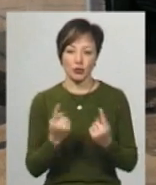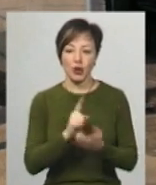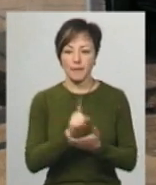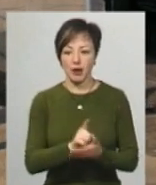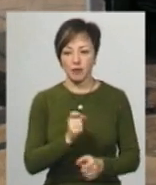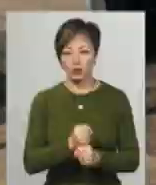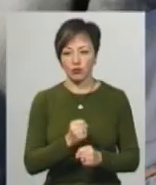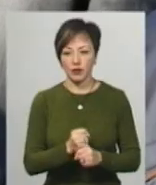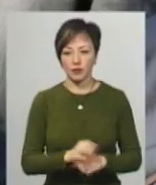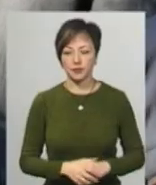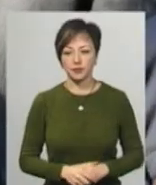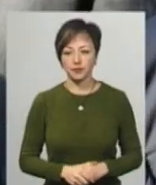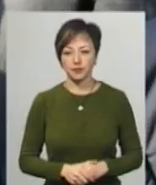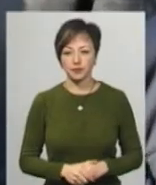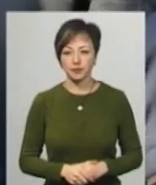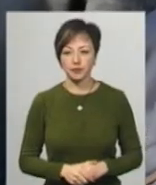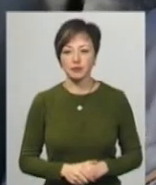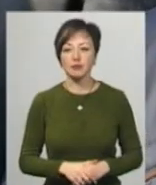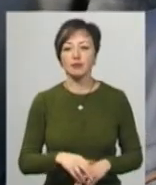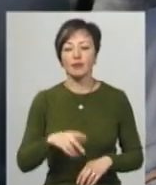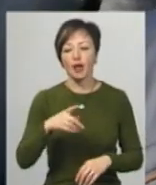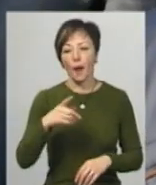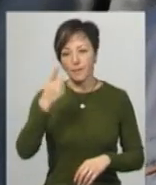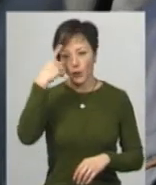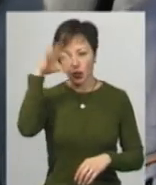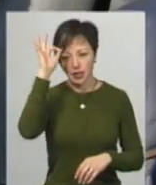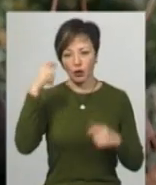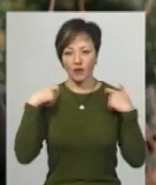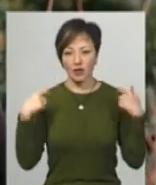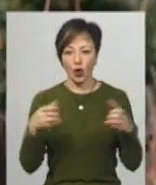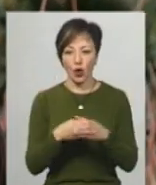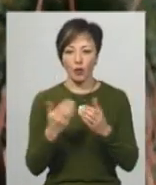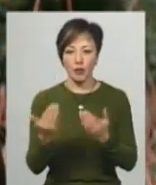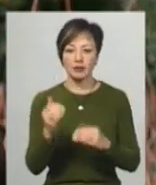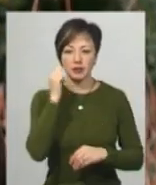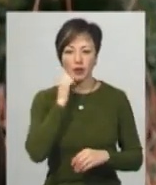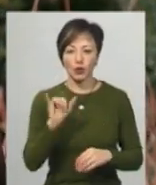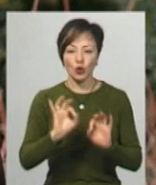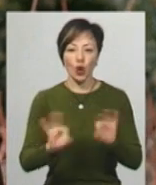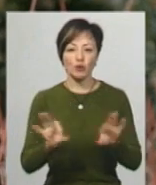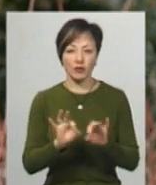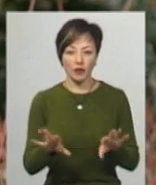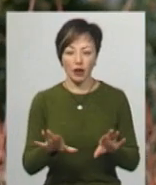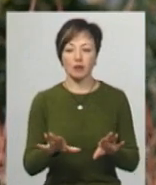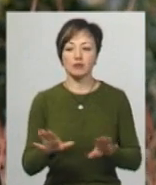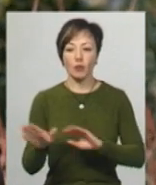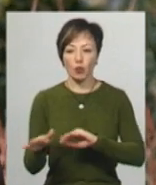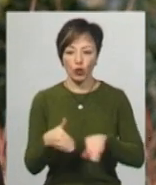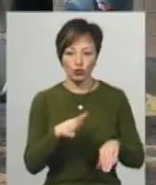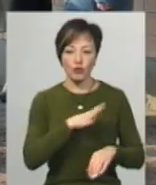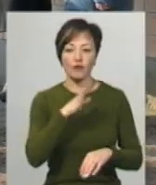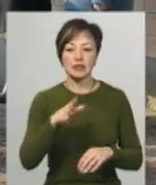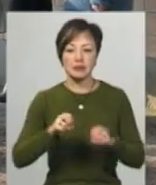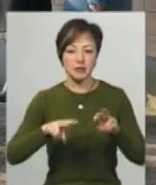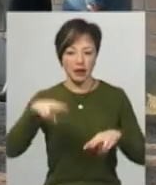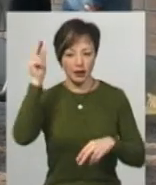має працювати в нашій громаді. Вадим Мандзюк, який працюватиме поліцейським офіцером громади у Старій Ушиці, розповідає, пройшов спеціальне навчання та